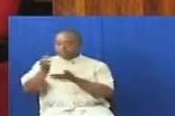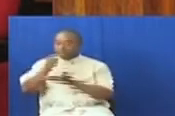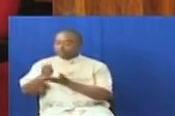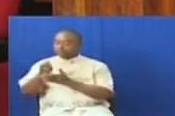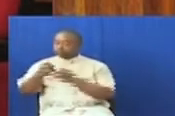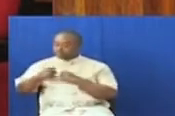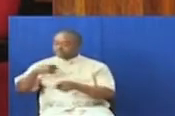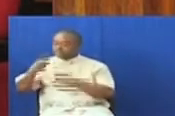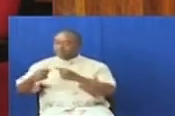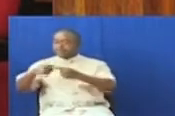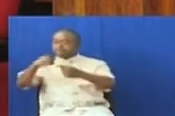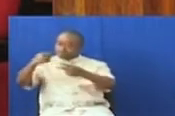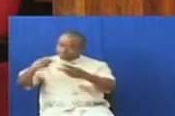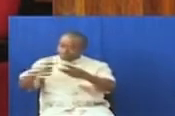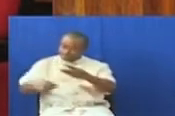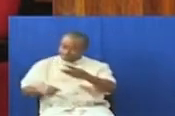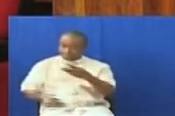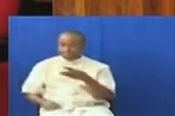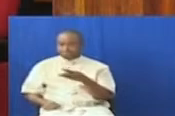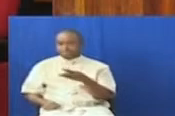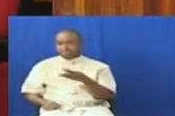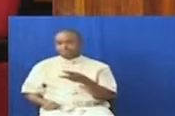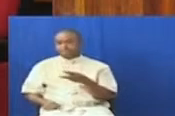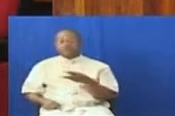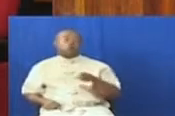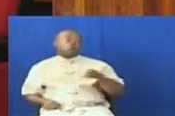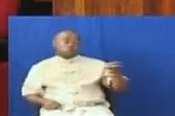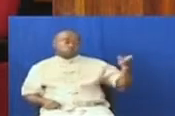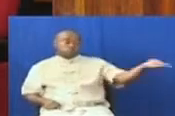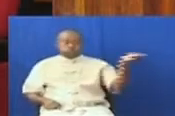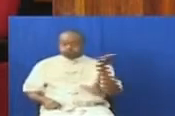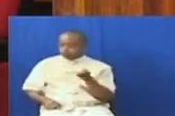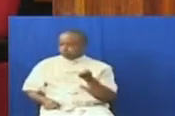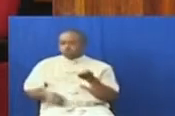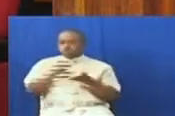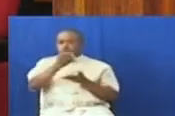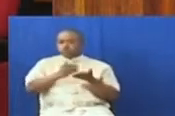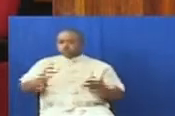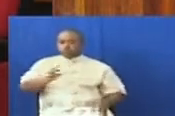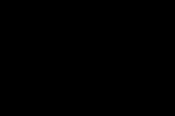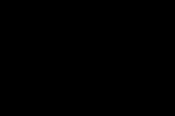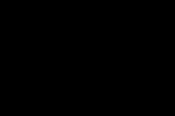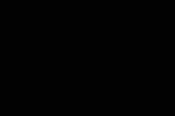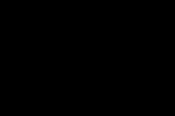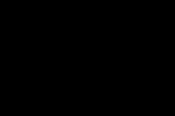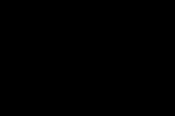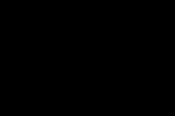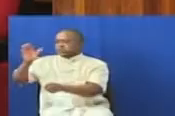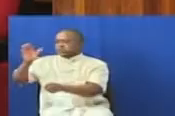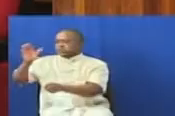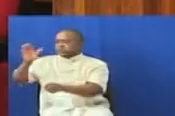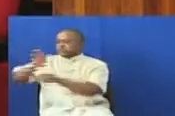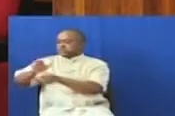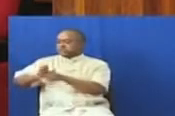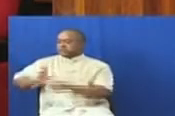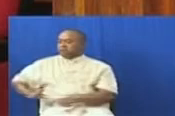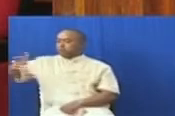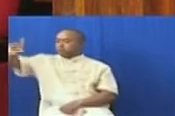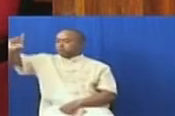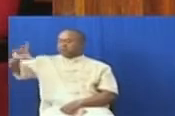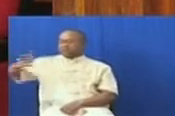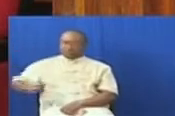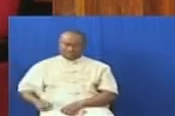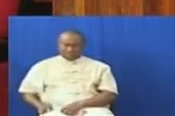miradi 1, 2, 3, 4, 5. Kwa hiyo na mwingine anapewa hela nusu. Miradi aliyokisia haiwezi kukamilika kwa sababu pesa